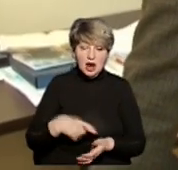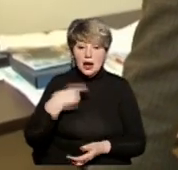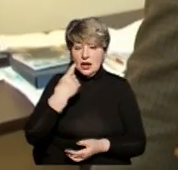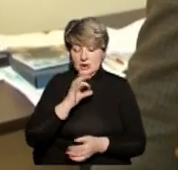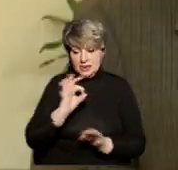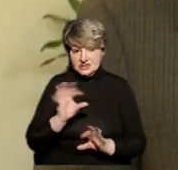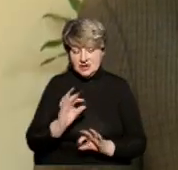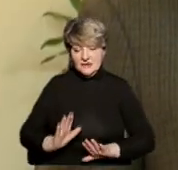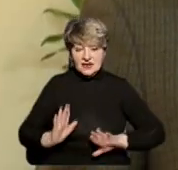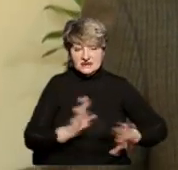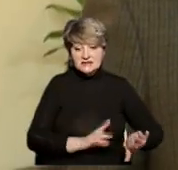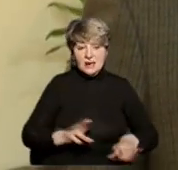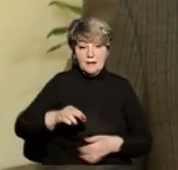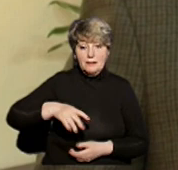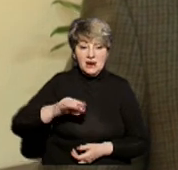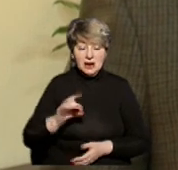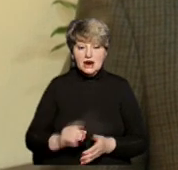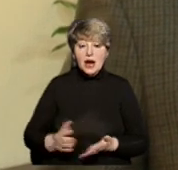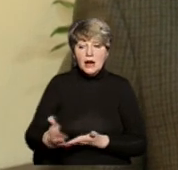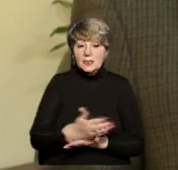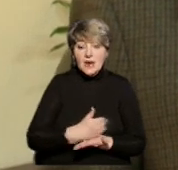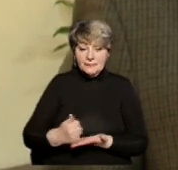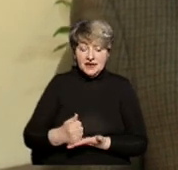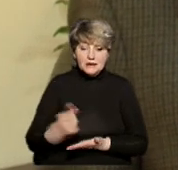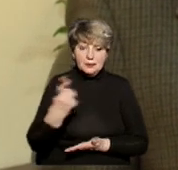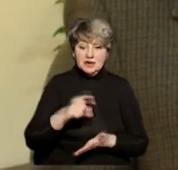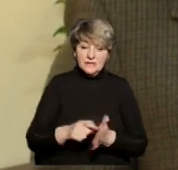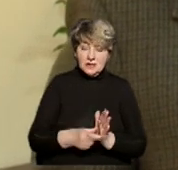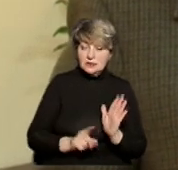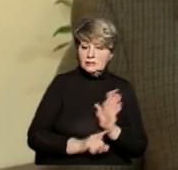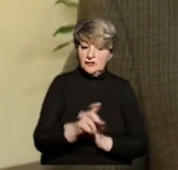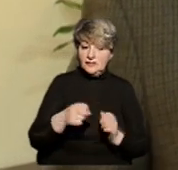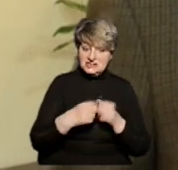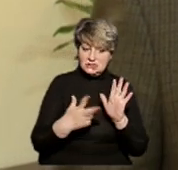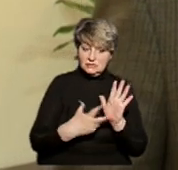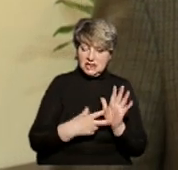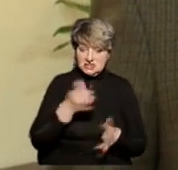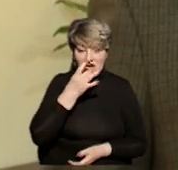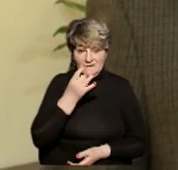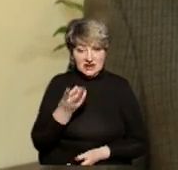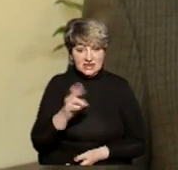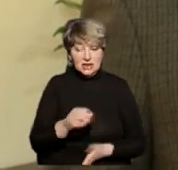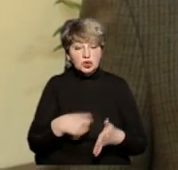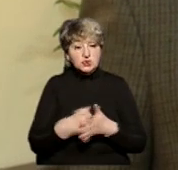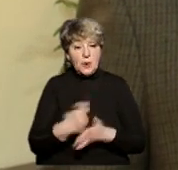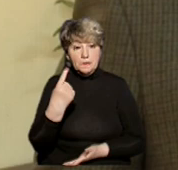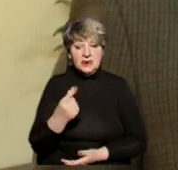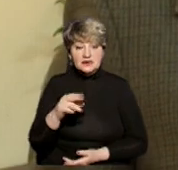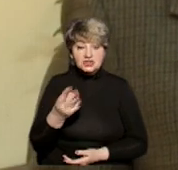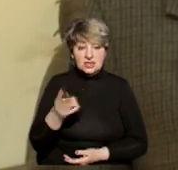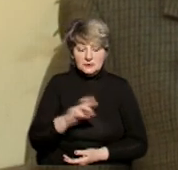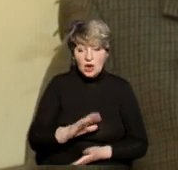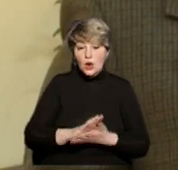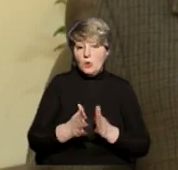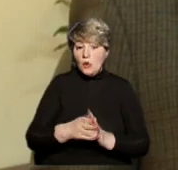Анастасія Чубіна. Набір до першого класу розпочати із 18 квітня. Він буде тривати до 1 червня, але в